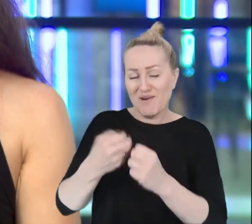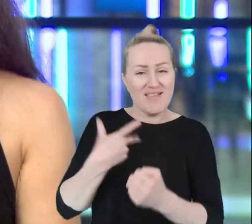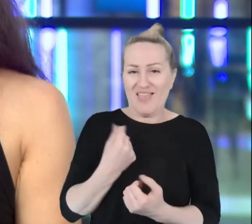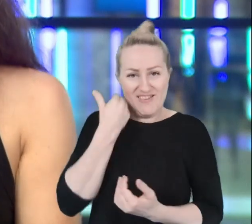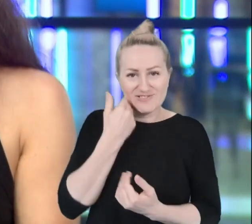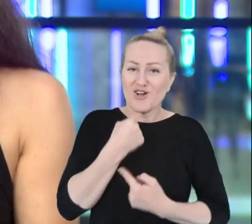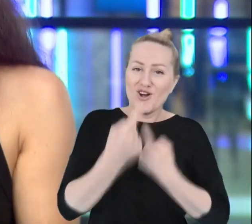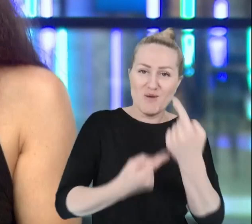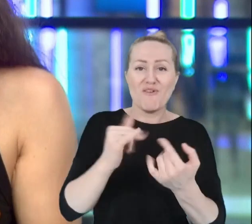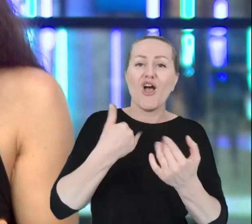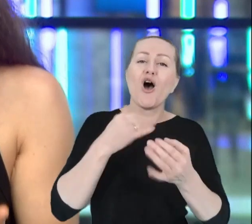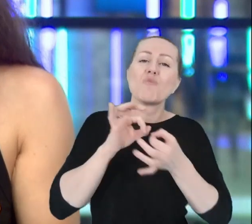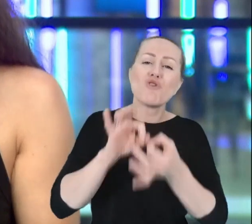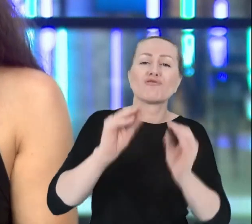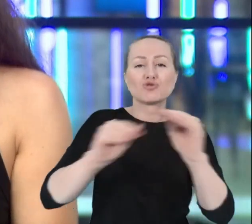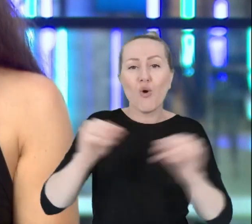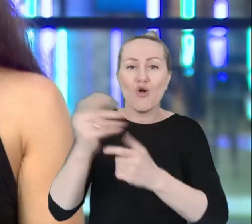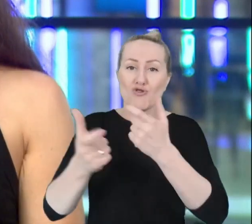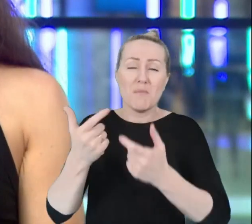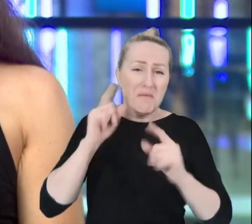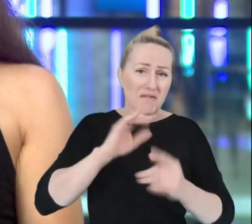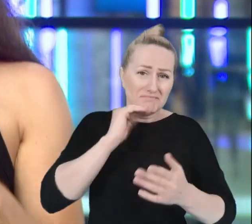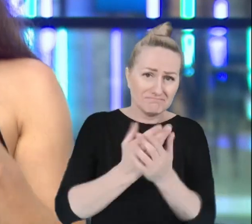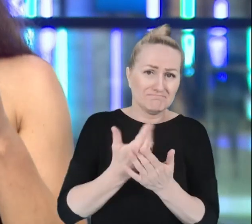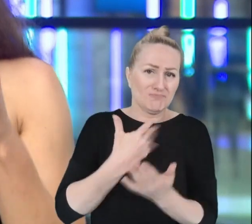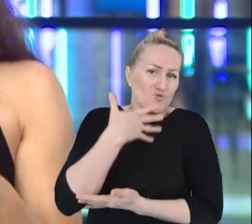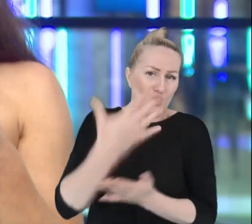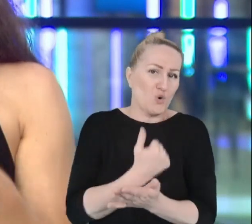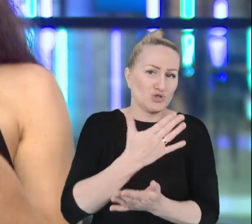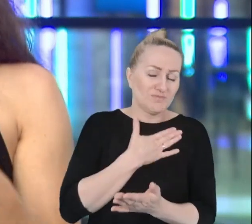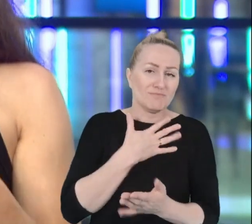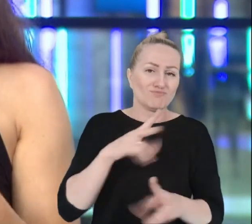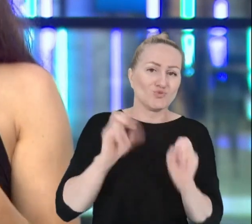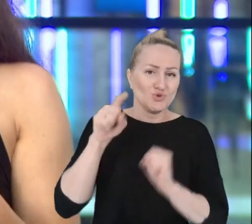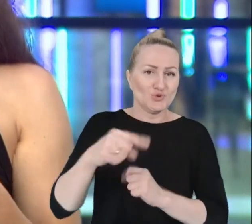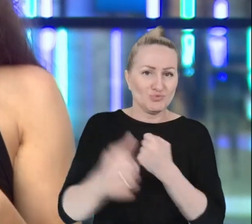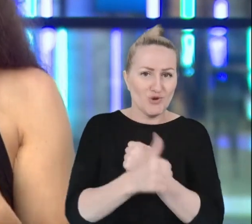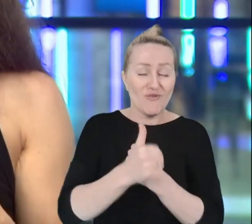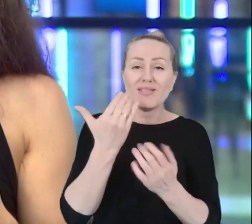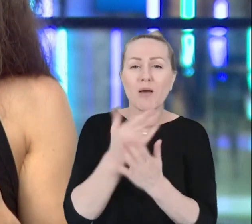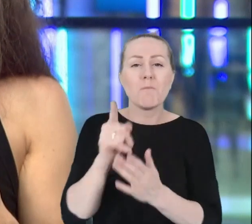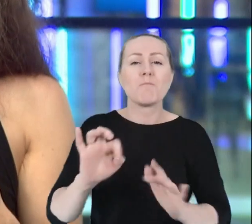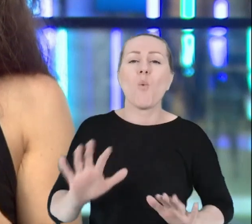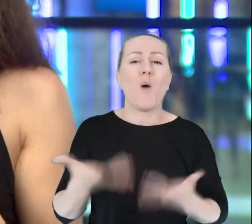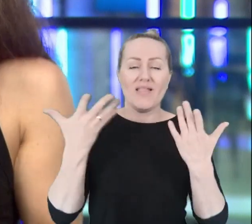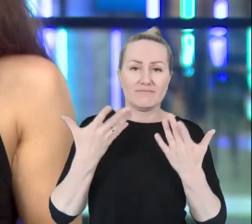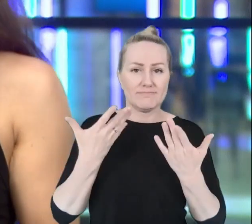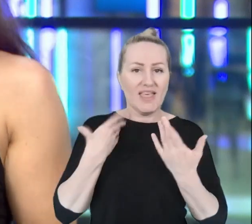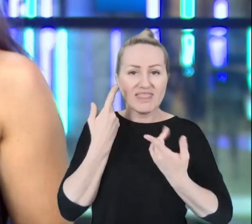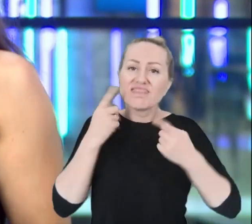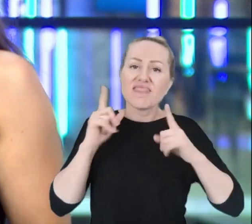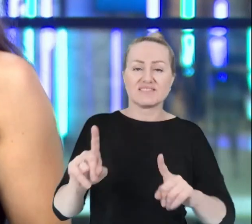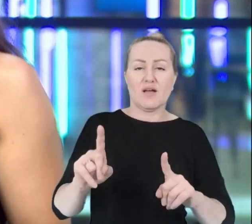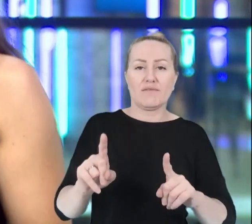uważam, że to w zasadzie nawet jest na moją korzyść, bo bardzo łatwo jest nie zauważyć, że się